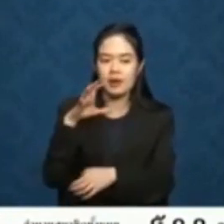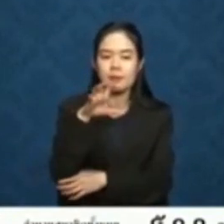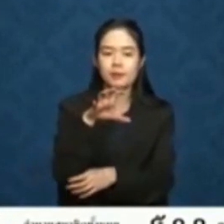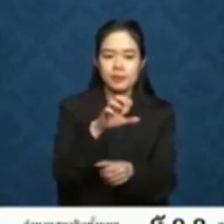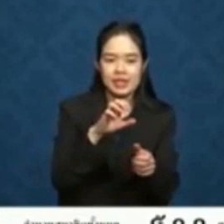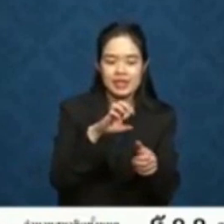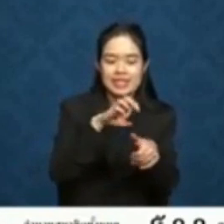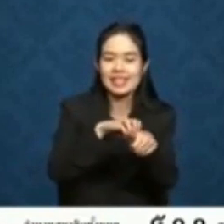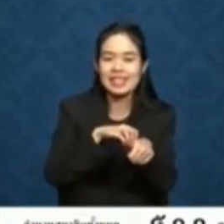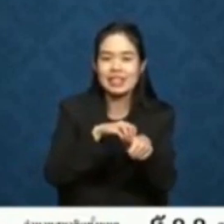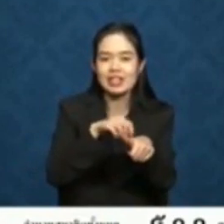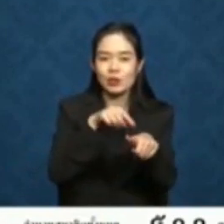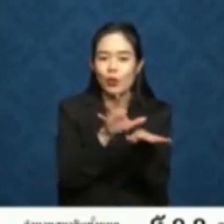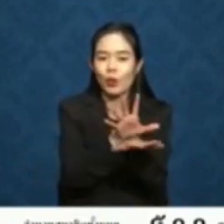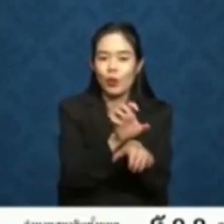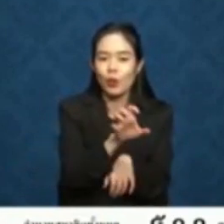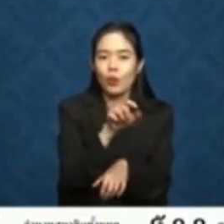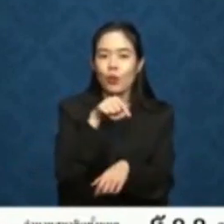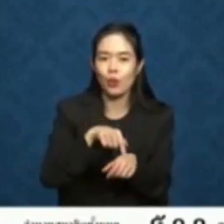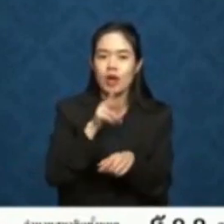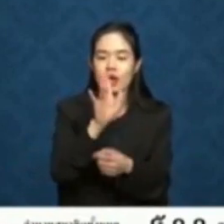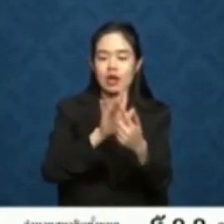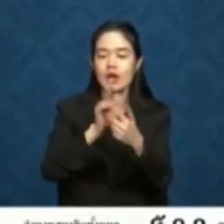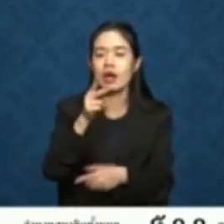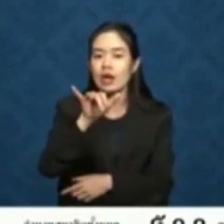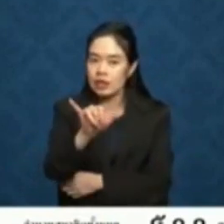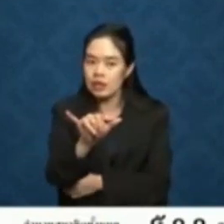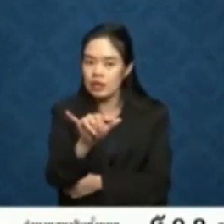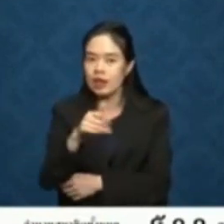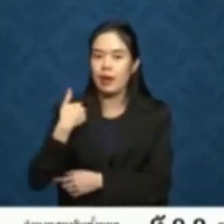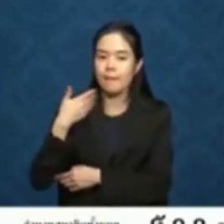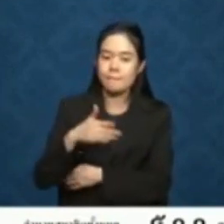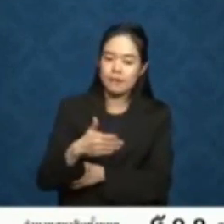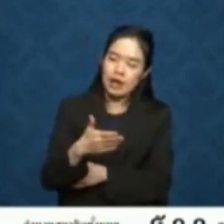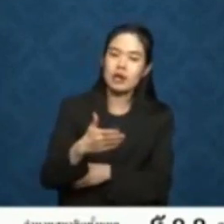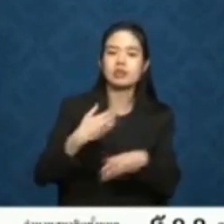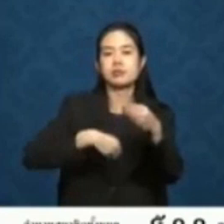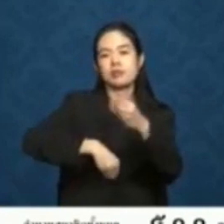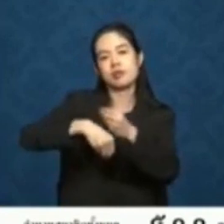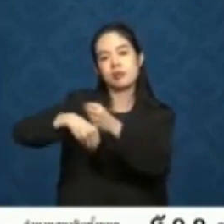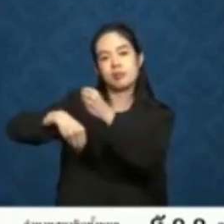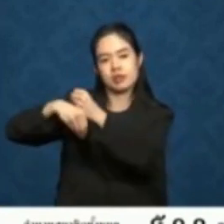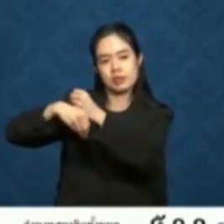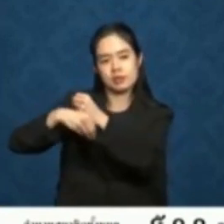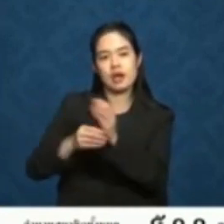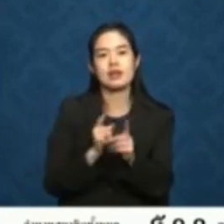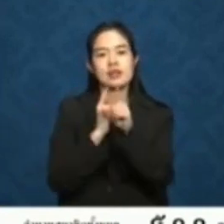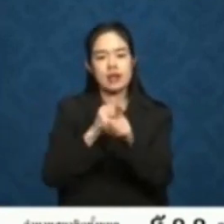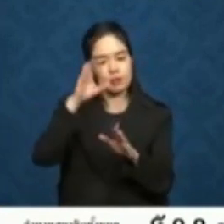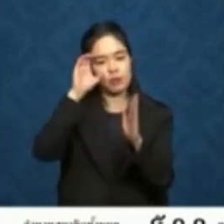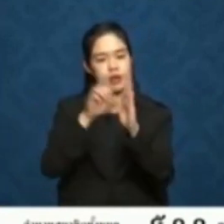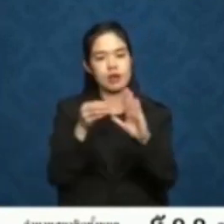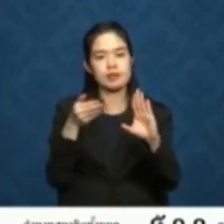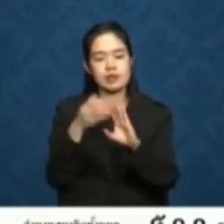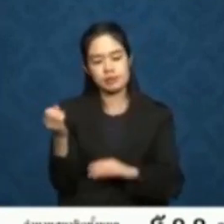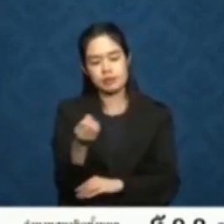ลาชนิดอื่นก็จะเข้าตามมาเพื่อกินเคยครับและปลาที่มีขนาดใหญ่กว่าก็จะเข้ามากินปลาที่เล็กกว่าตามสไลด์ที่ผมกำลังฉายอยู่ครับท่าน